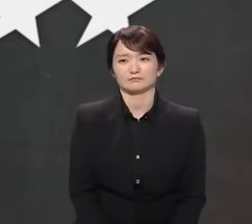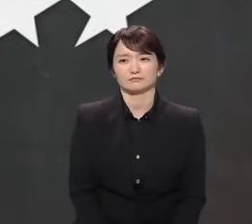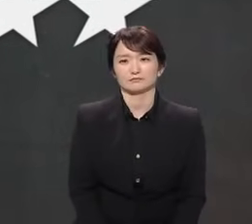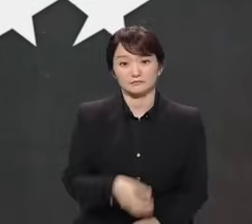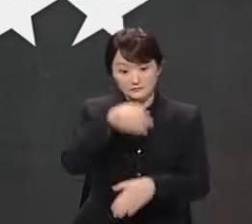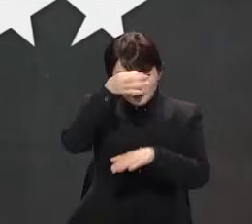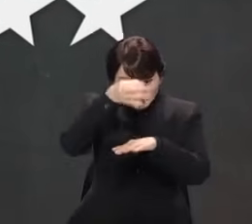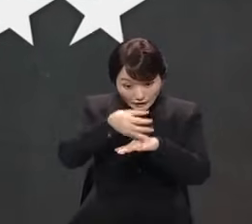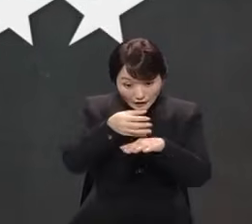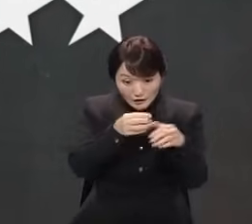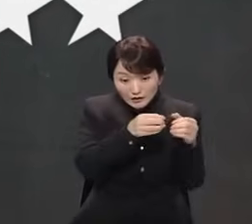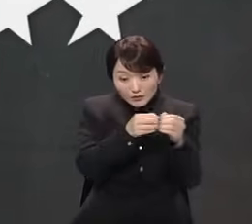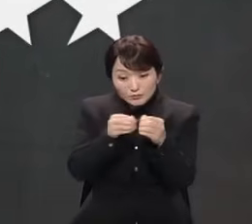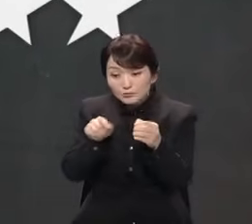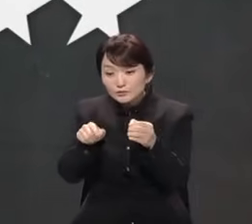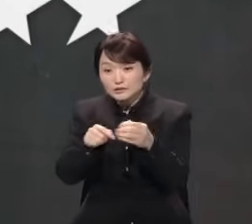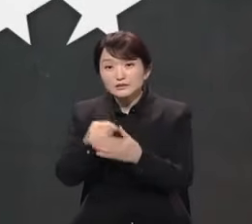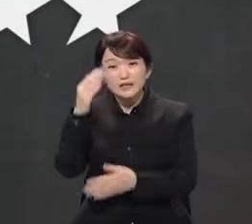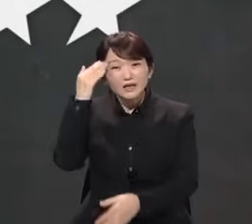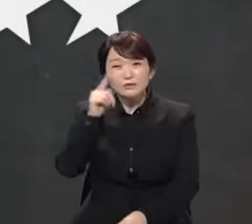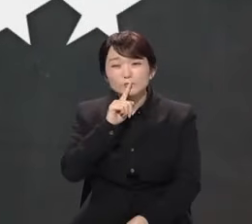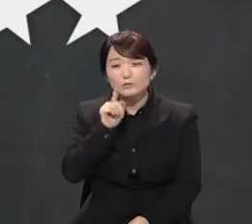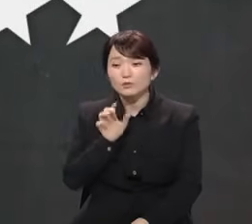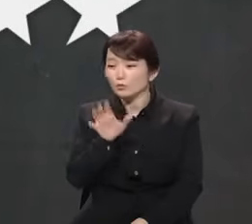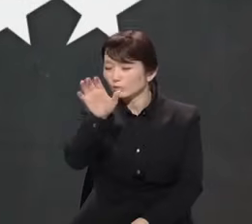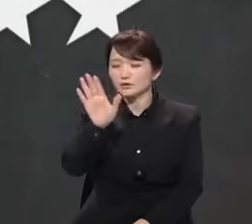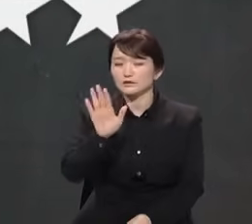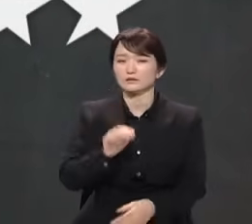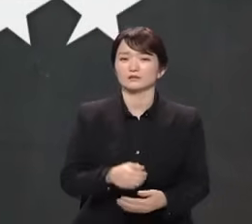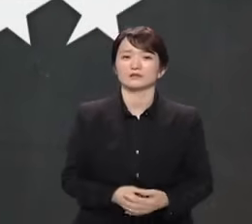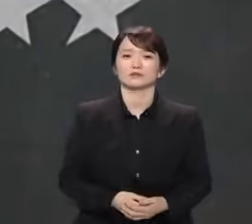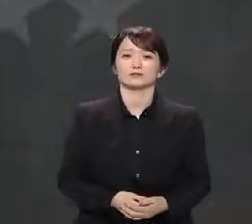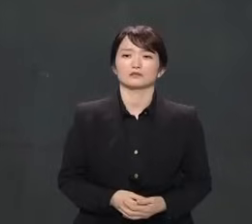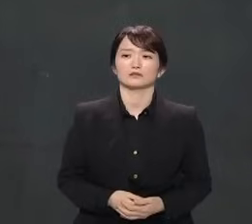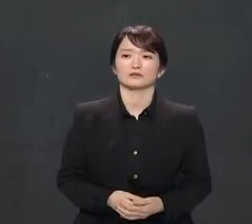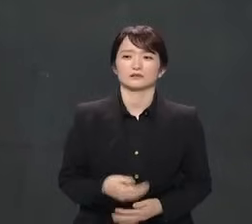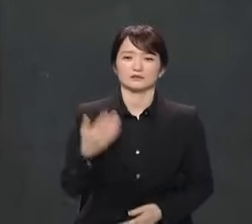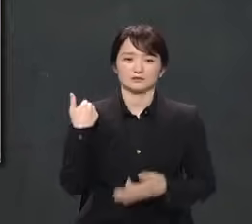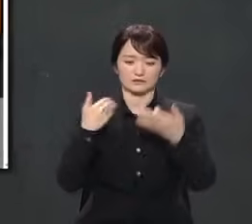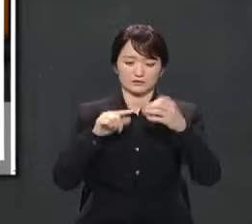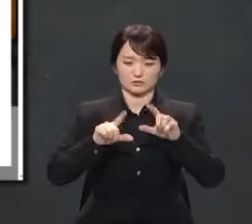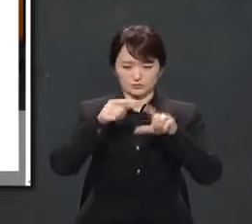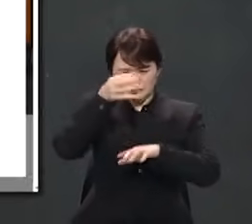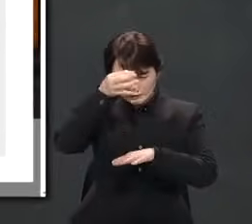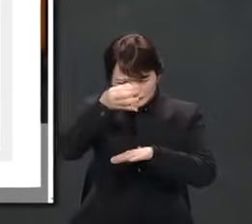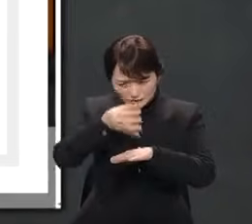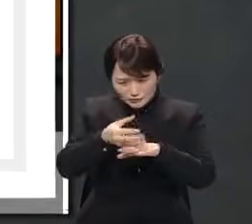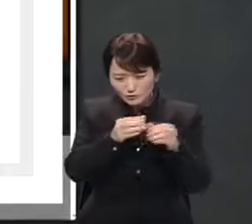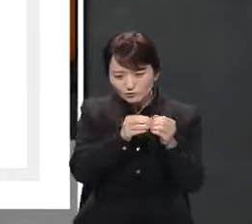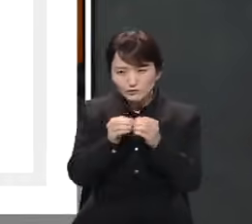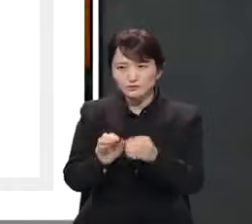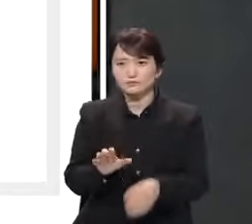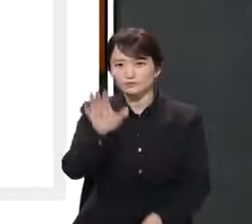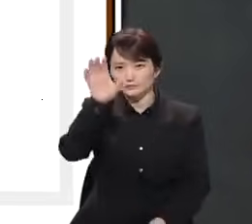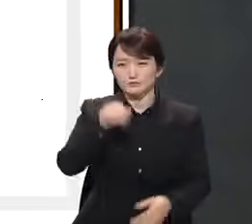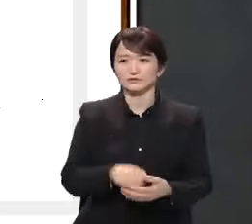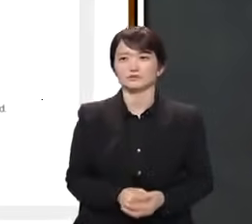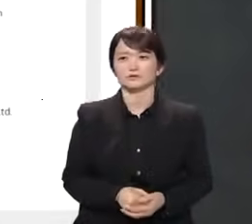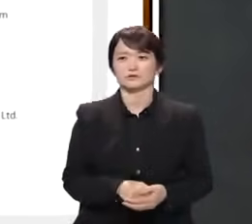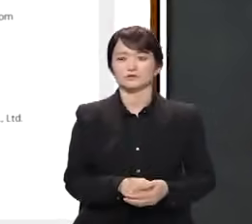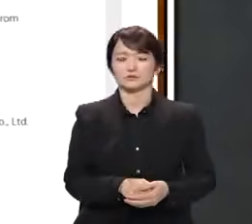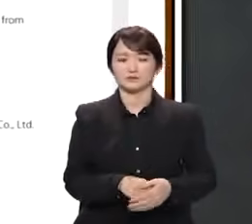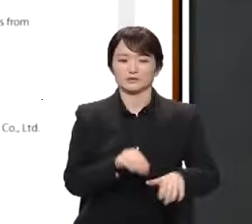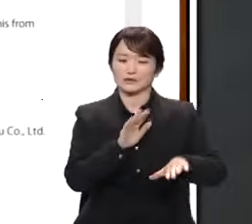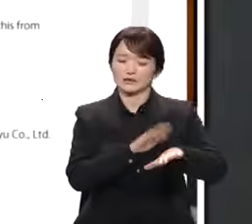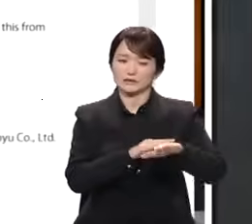사과문도 한국어로 올린 게 아니에요, 또. 네, 지난 19일에 사과문 올렸습니다. 사과문 보이죠? 한쪽은